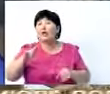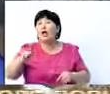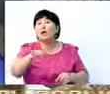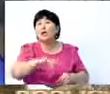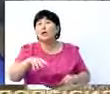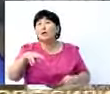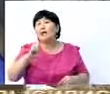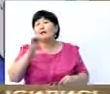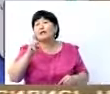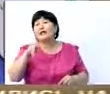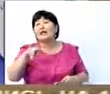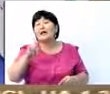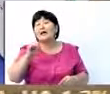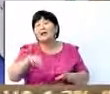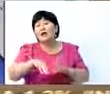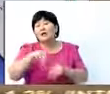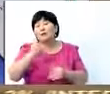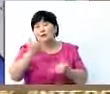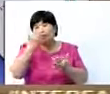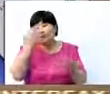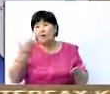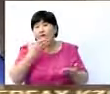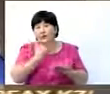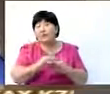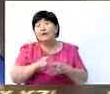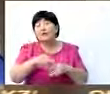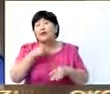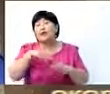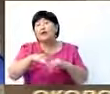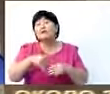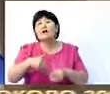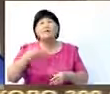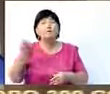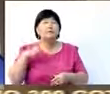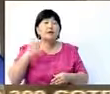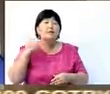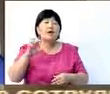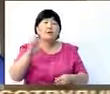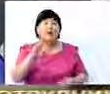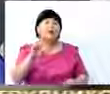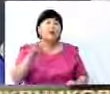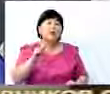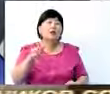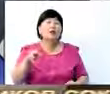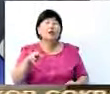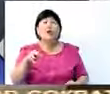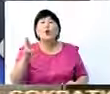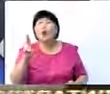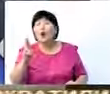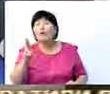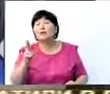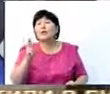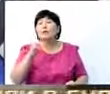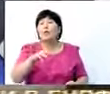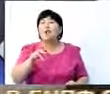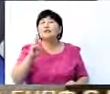районного маслихата. Народные избранники сделали свой выбор. По итогам голосования бывший аким аульных округов Байгиком, Жуантубе, Майлытугай и Кугалы